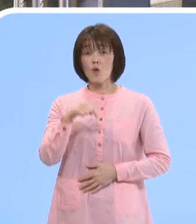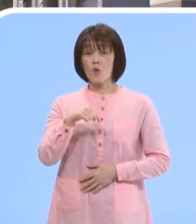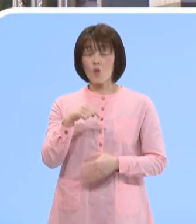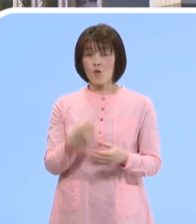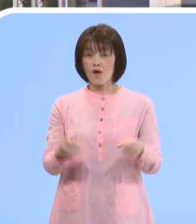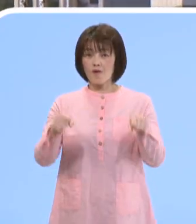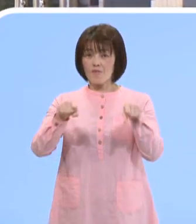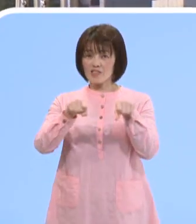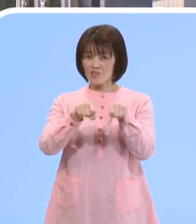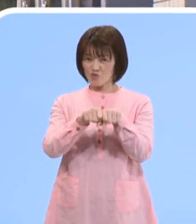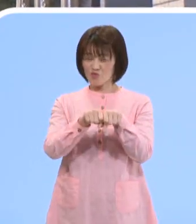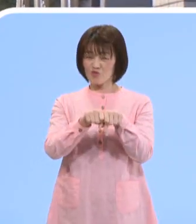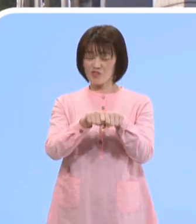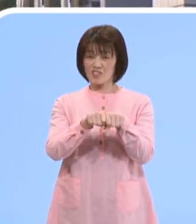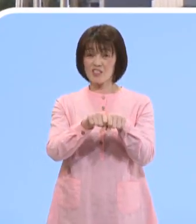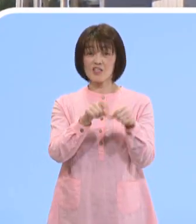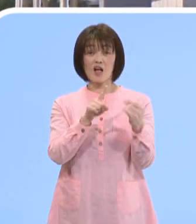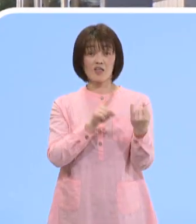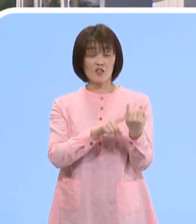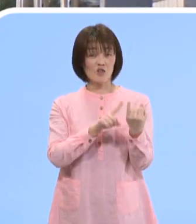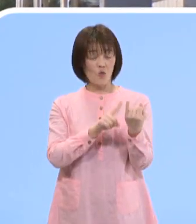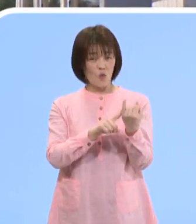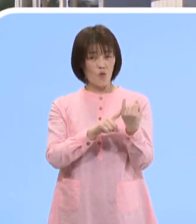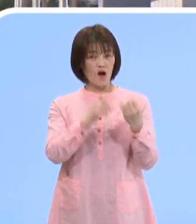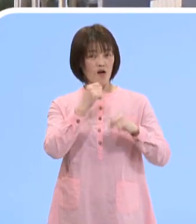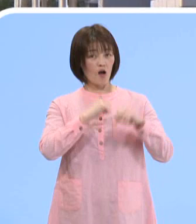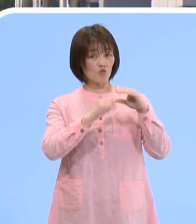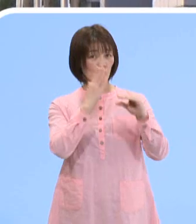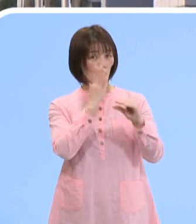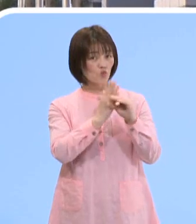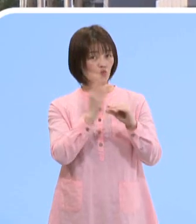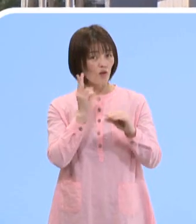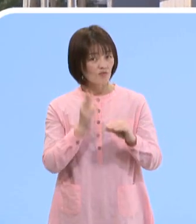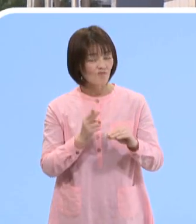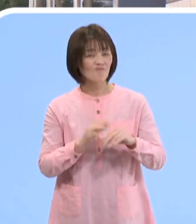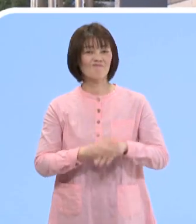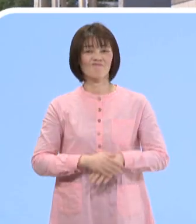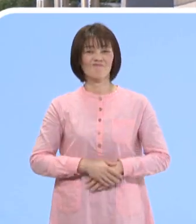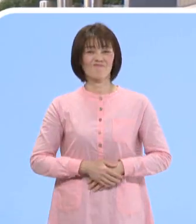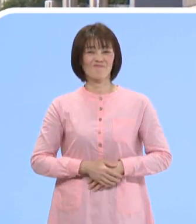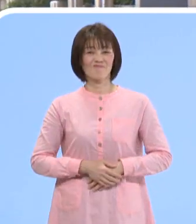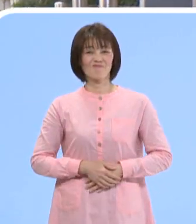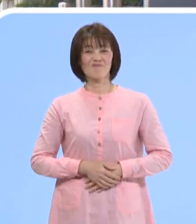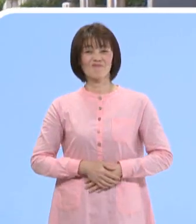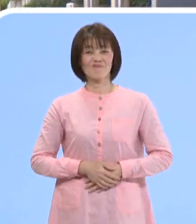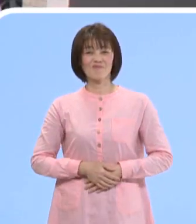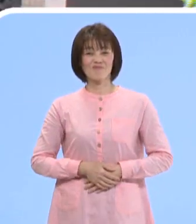ここでマッチングされた方がこの日ちょうど活動しているということで。